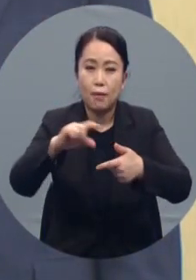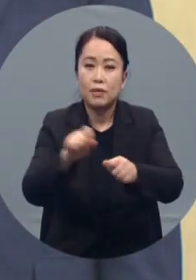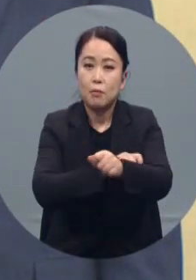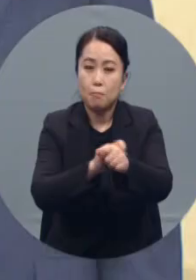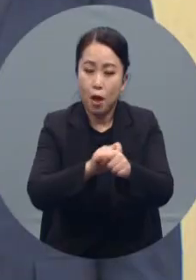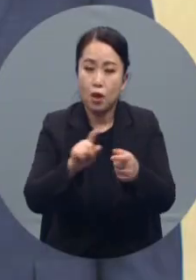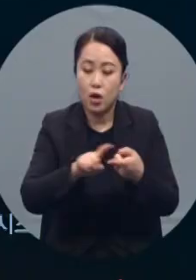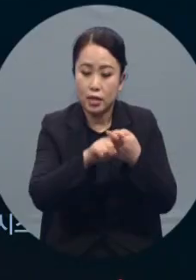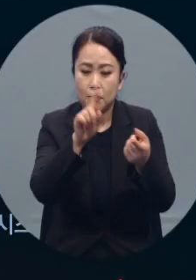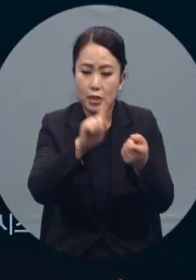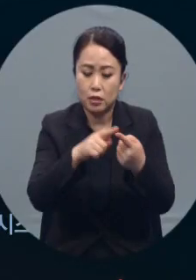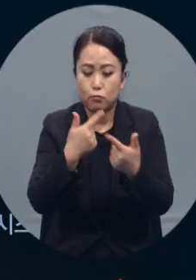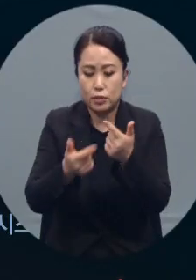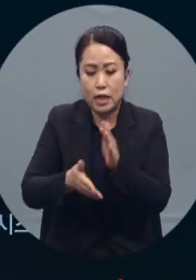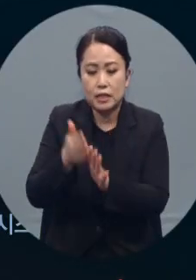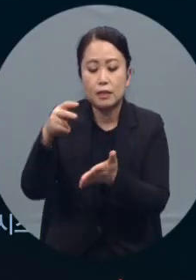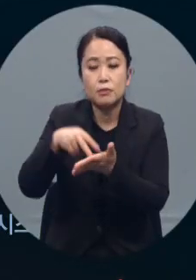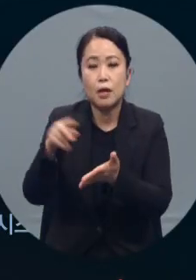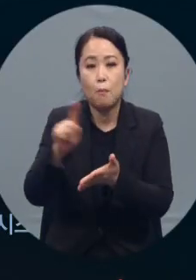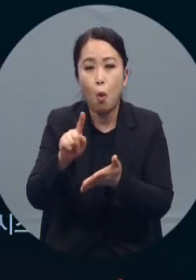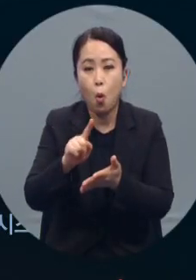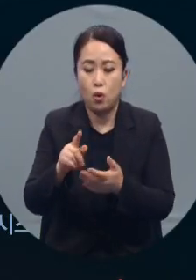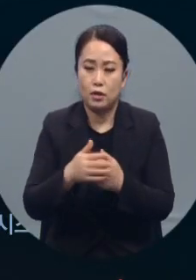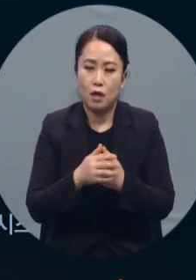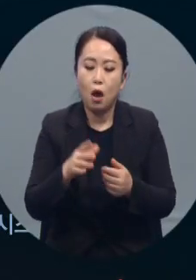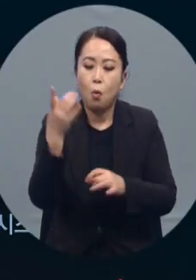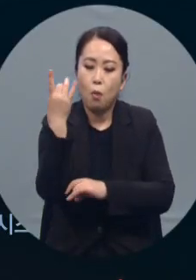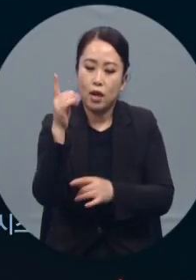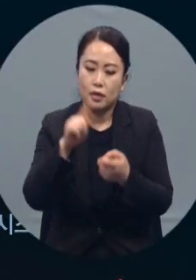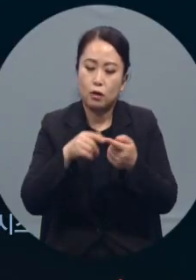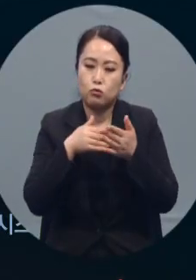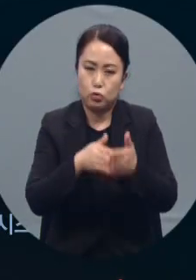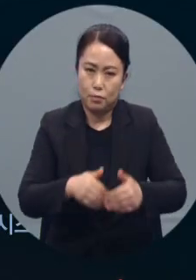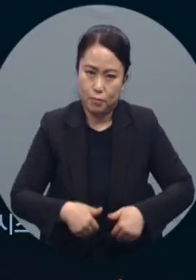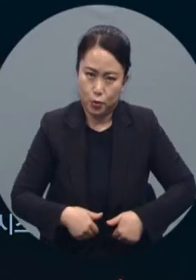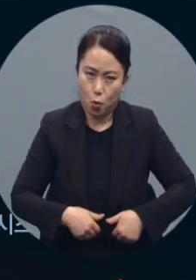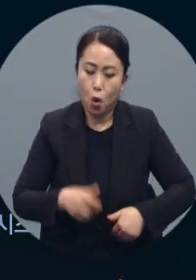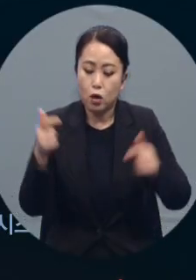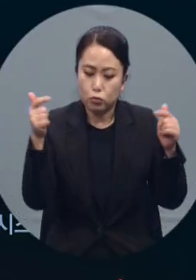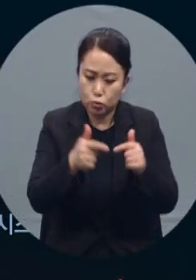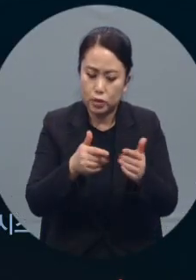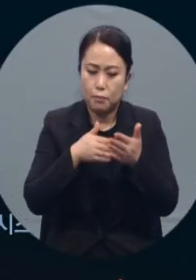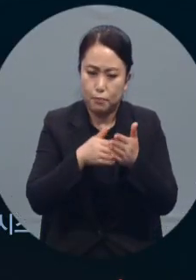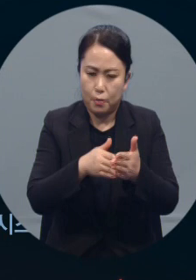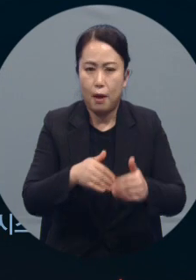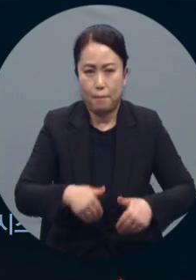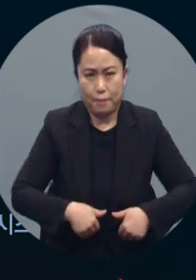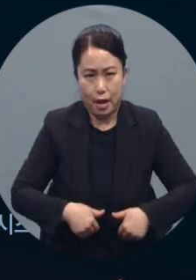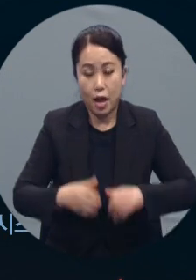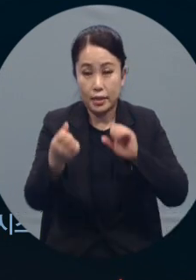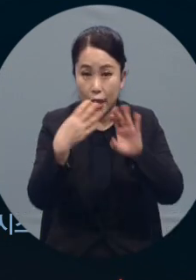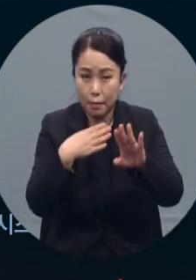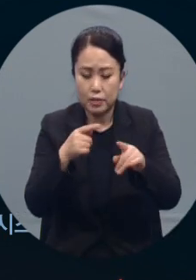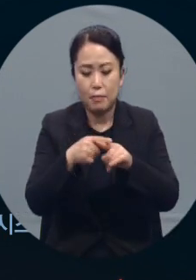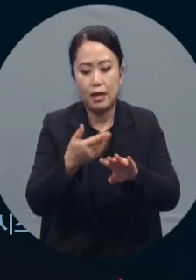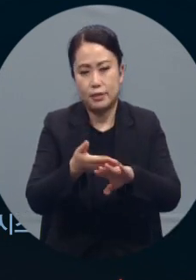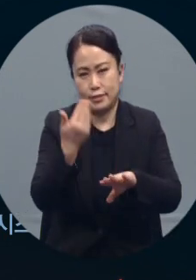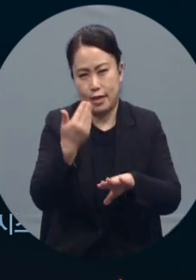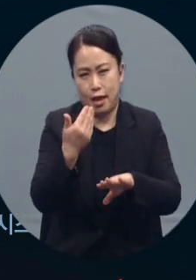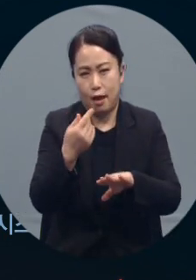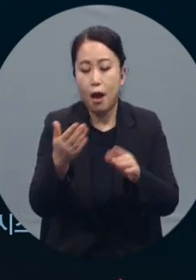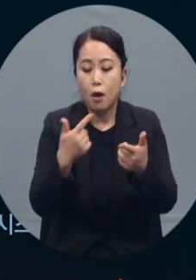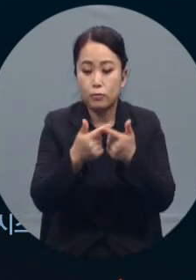입장을 취해야 하는지도 물었습니다 원안대로 추진해야 한다 축소에서라도 추진해야 한다는 응답이 전체 절반을 넘어